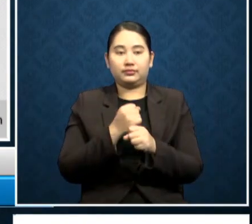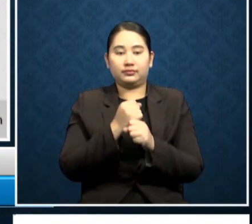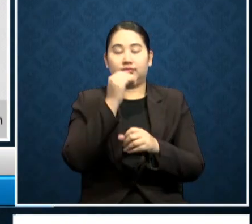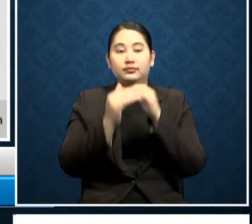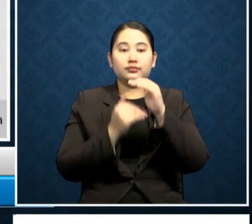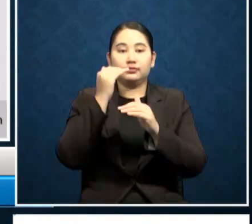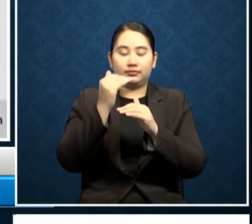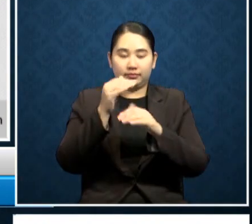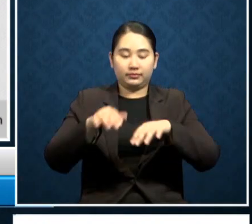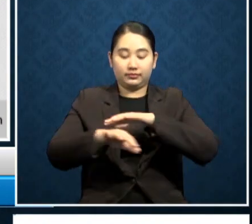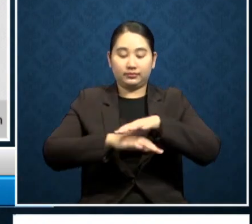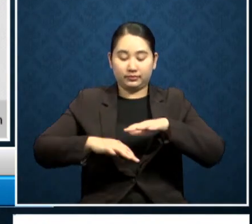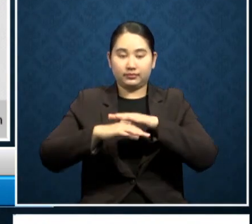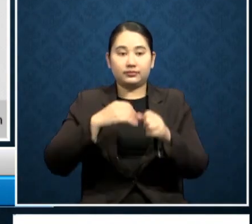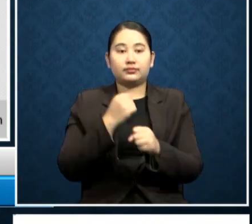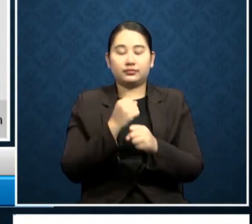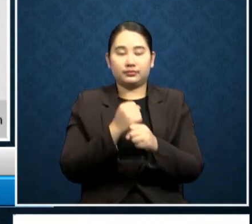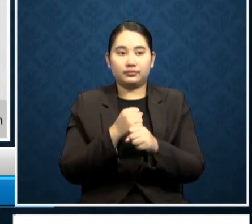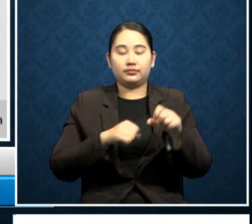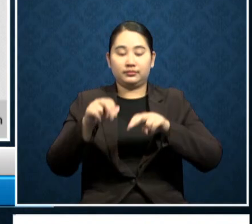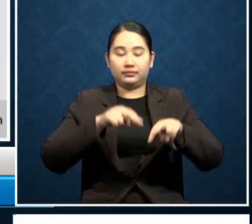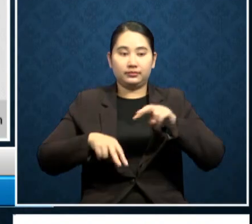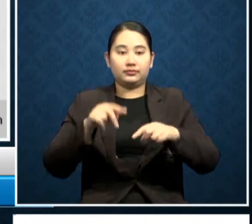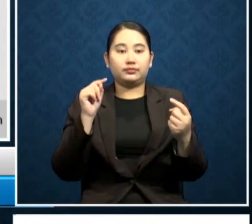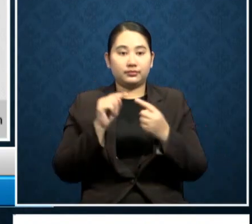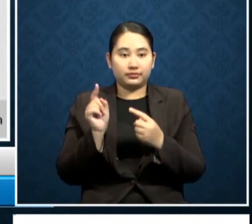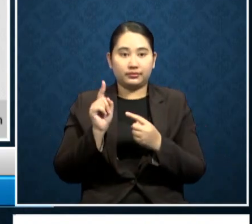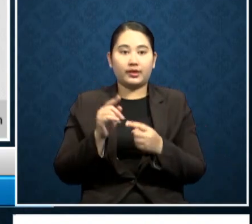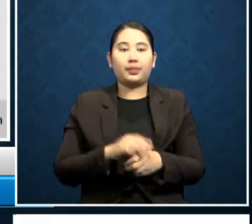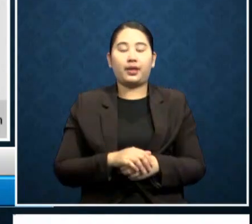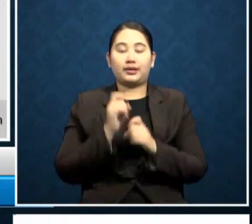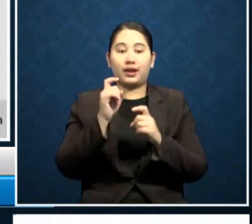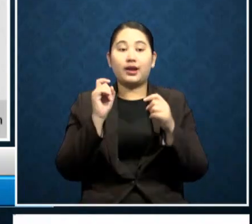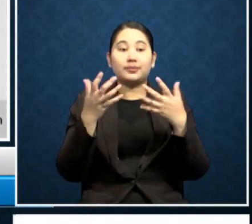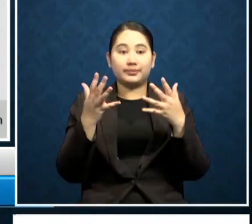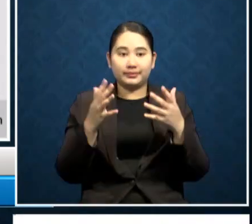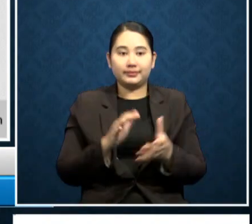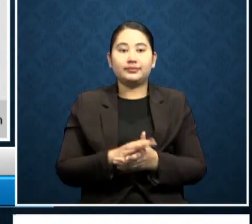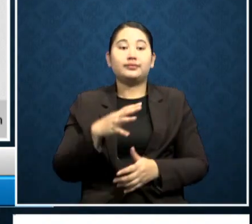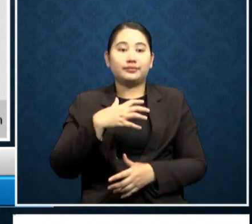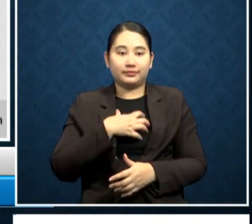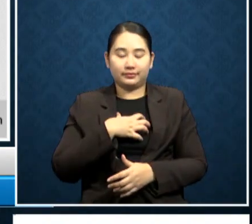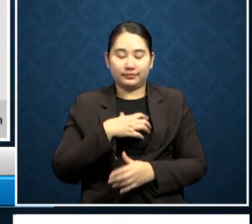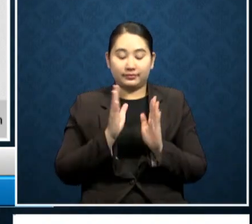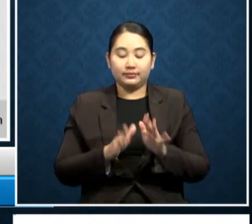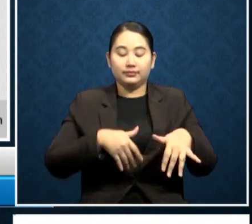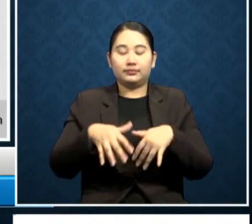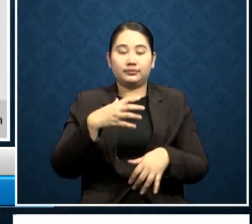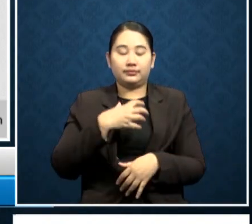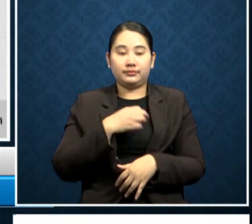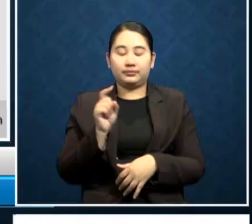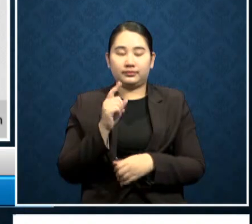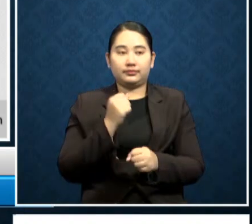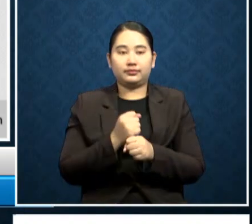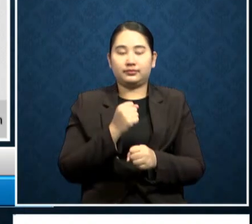สร้างพื้นฐานที่ครอบคลุมถึงประเด็นความปลอดภัยประเด็นความต้องการของประชาชนความ